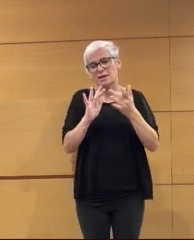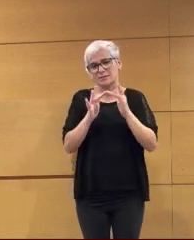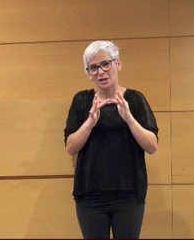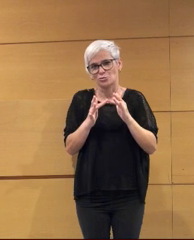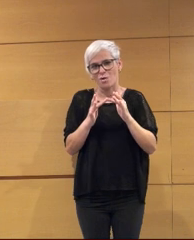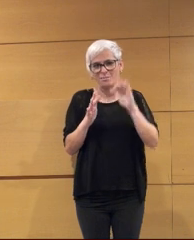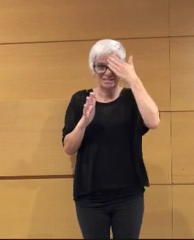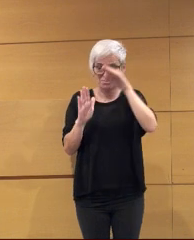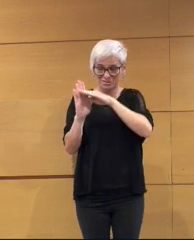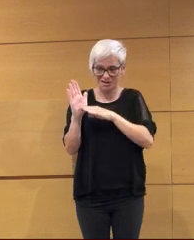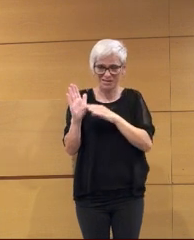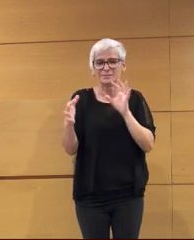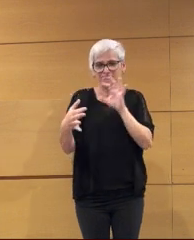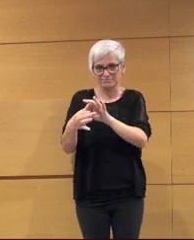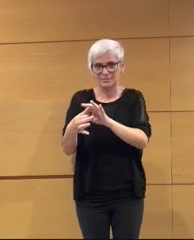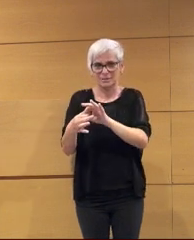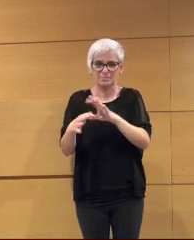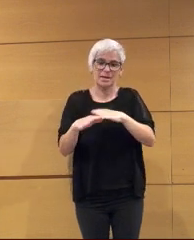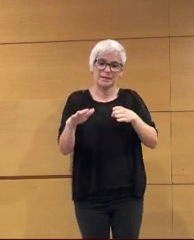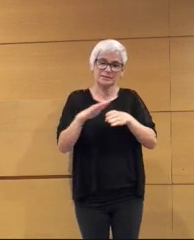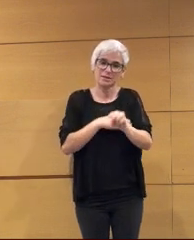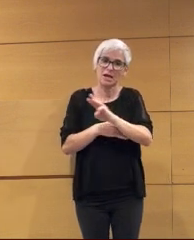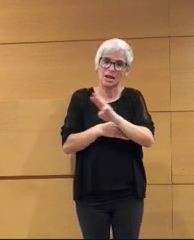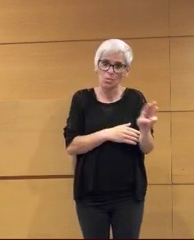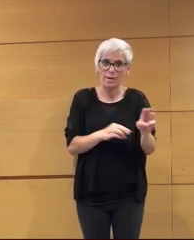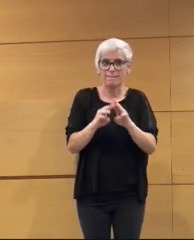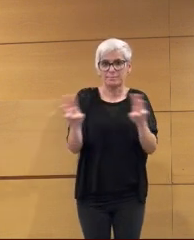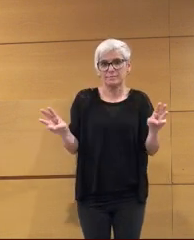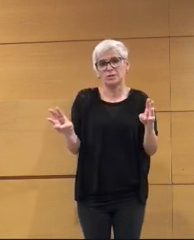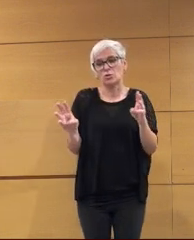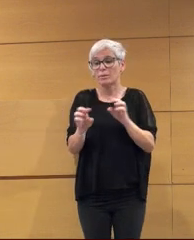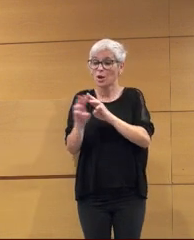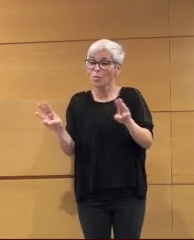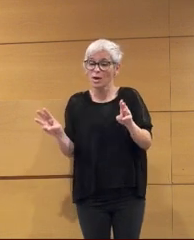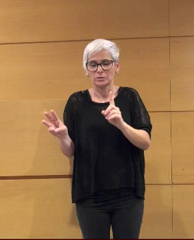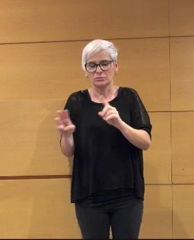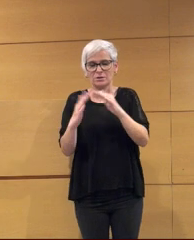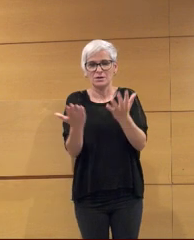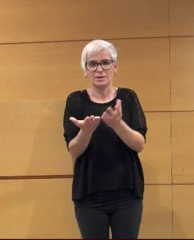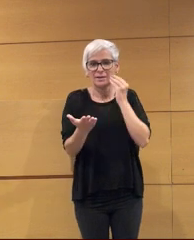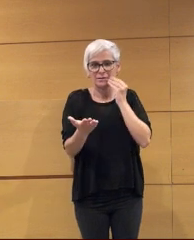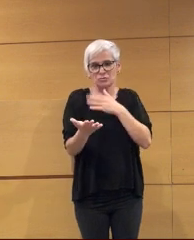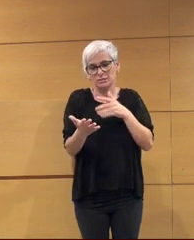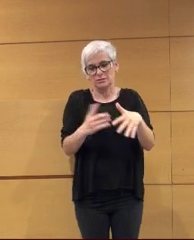i poder accedir, no?, a la web, però en aquest cas seria el metavers, en un entorn més immersiu.